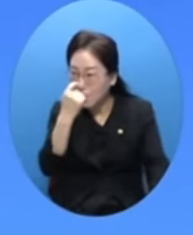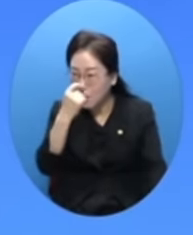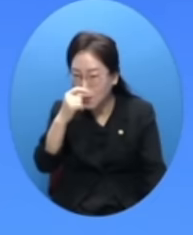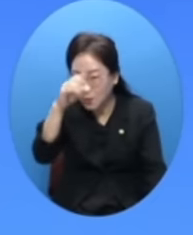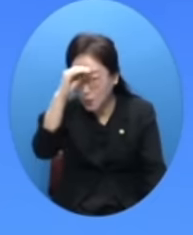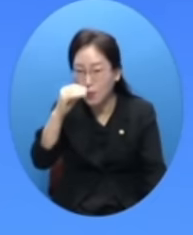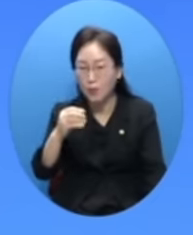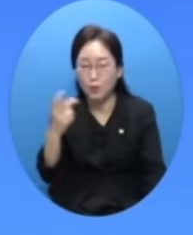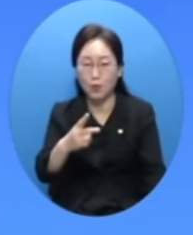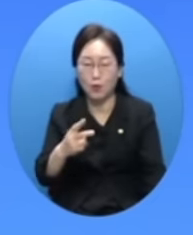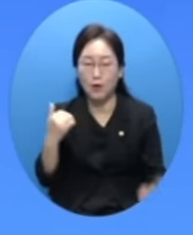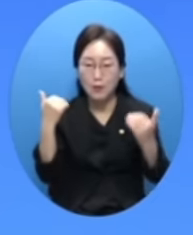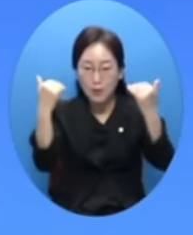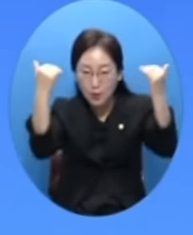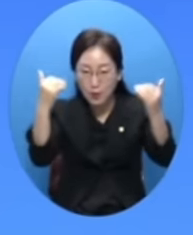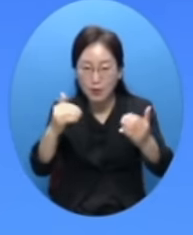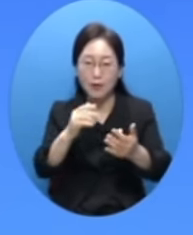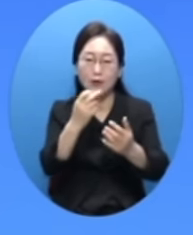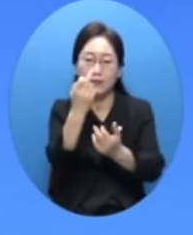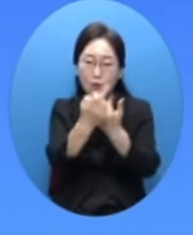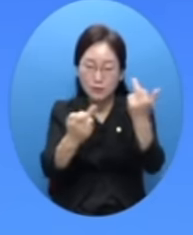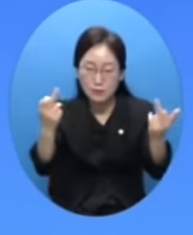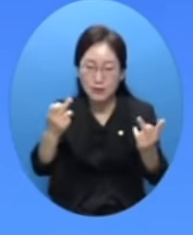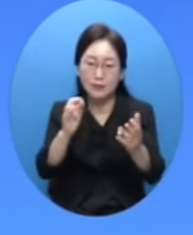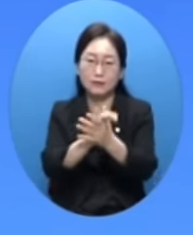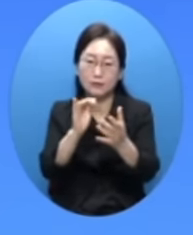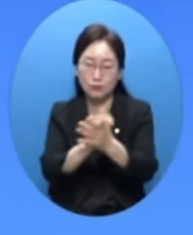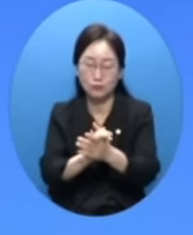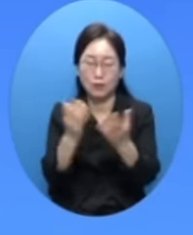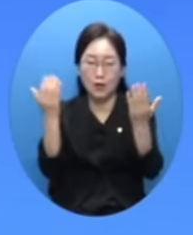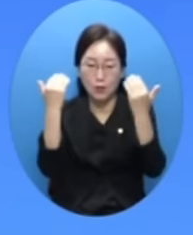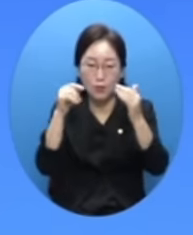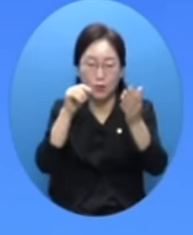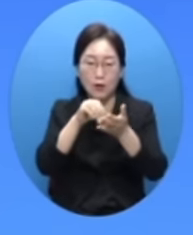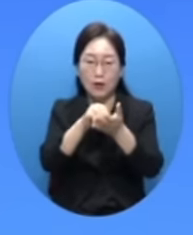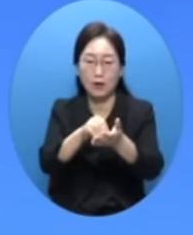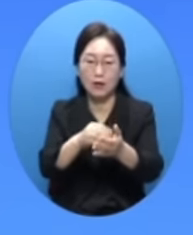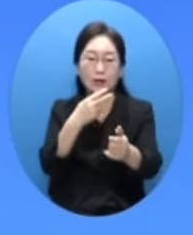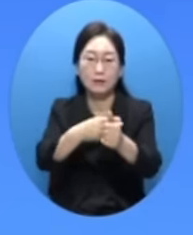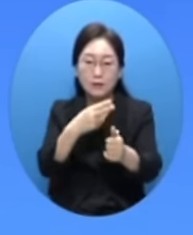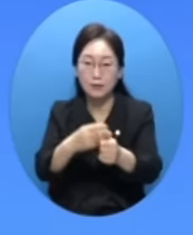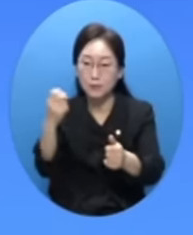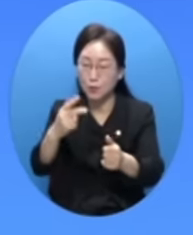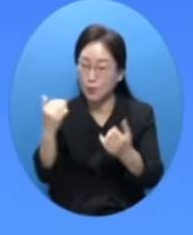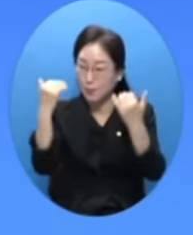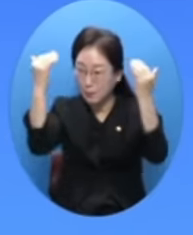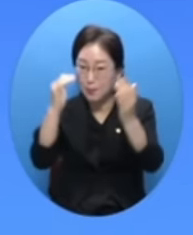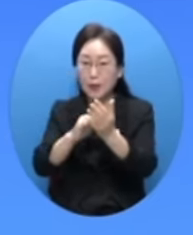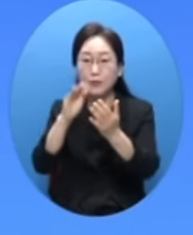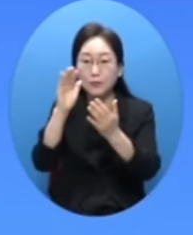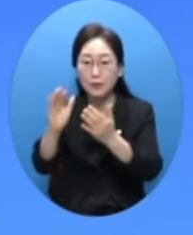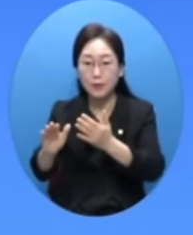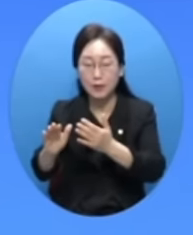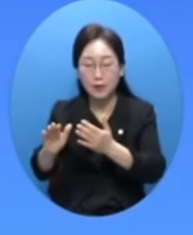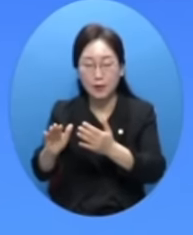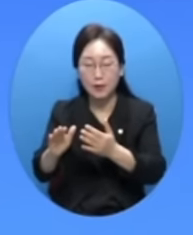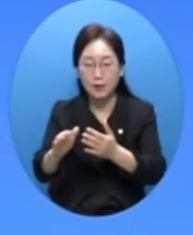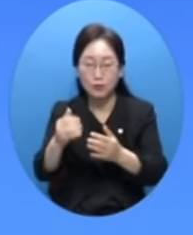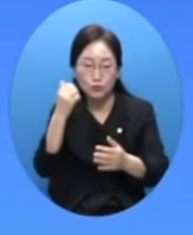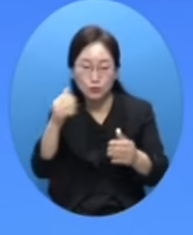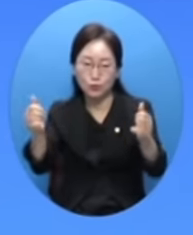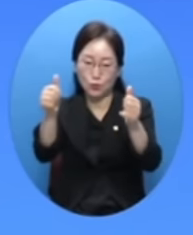형제, 친구, 학교에서는 선생님, 장성하에서는 평생 함께하는